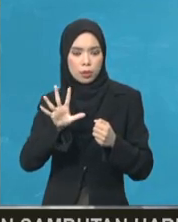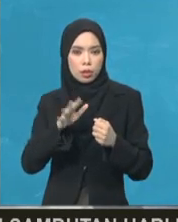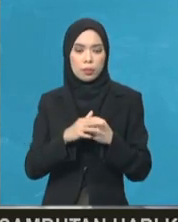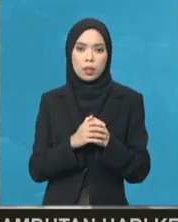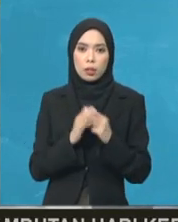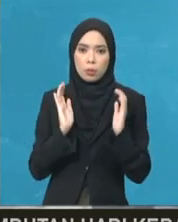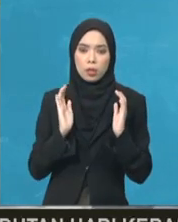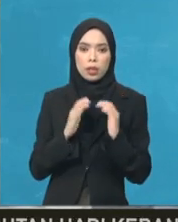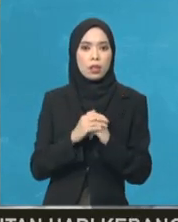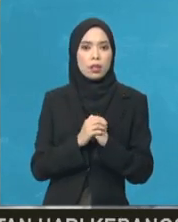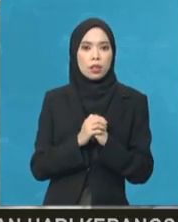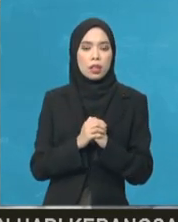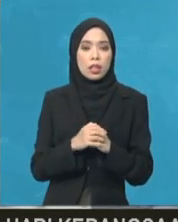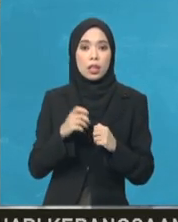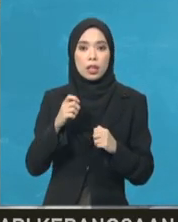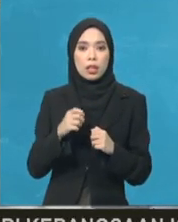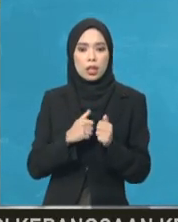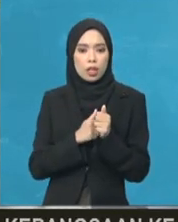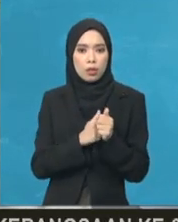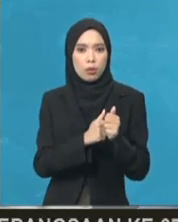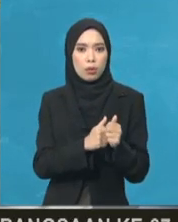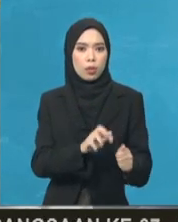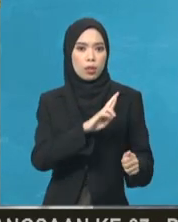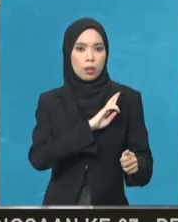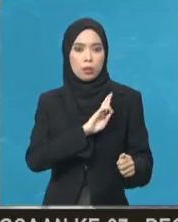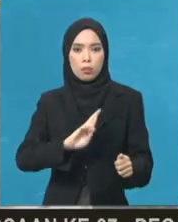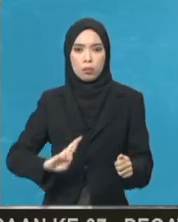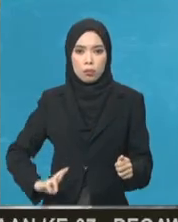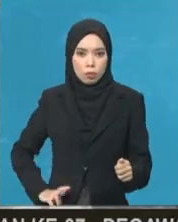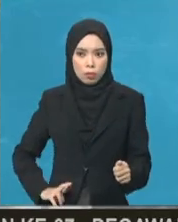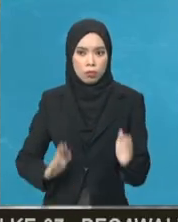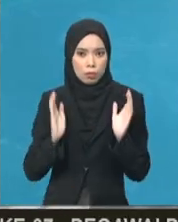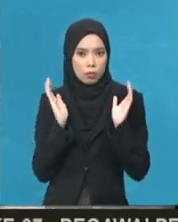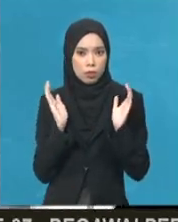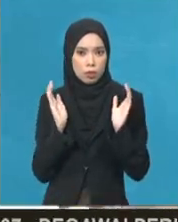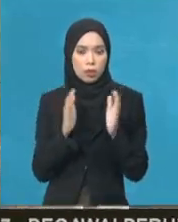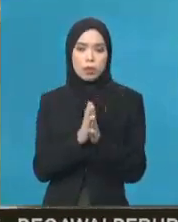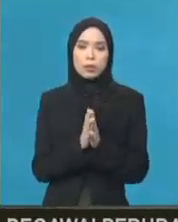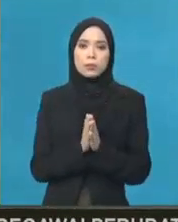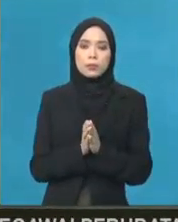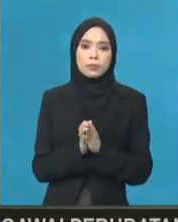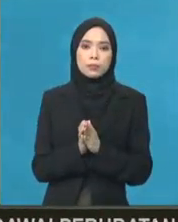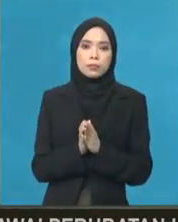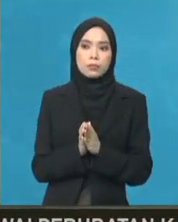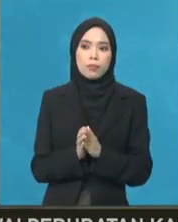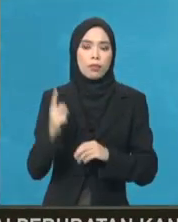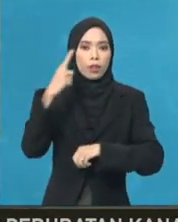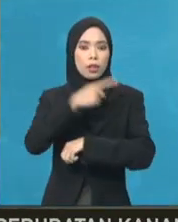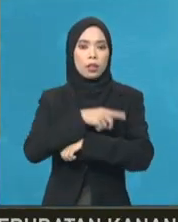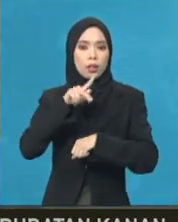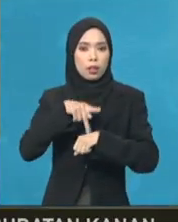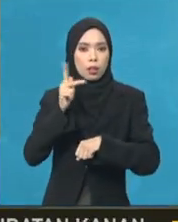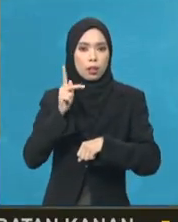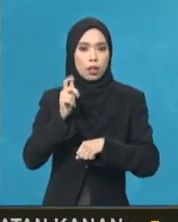ikut pemerintahan kepala negara kerjanya dan rezeki tadi hari kebangsaan pada